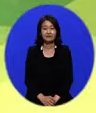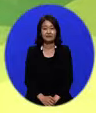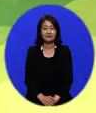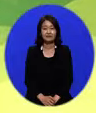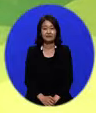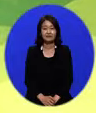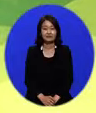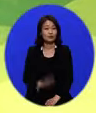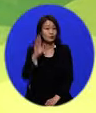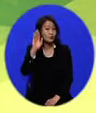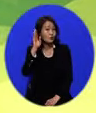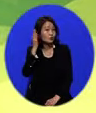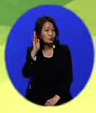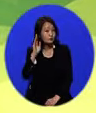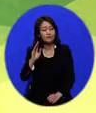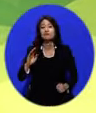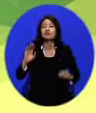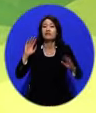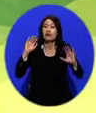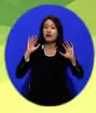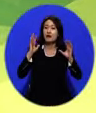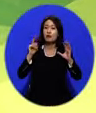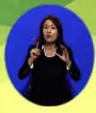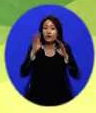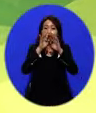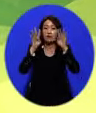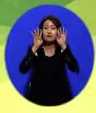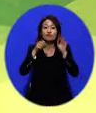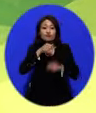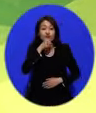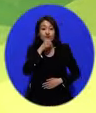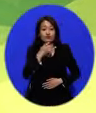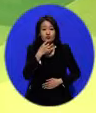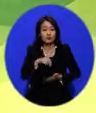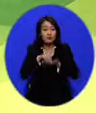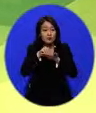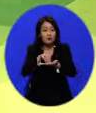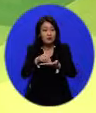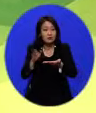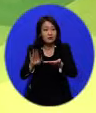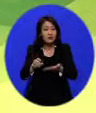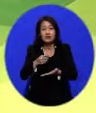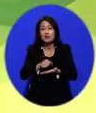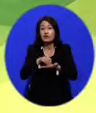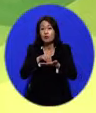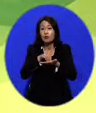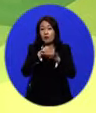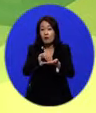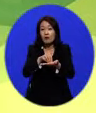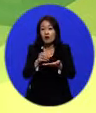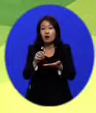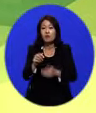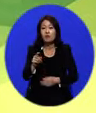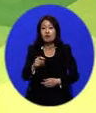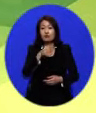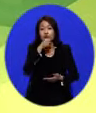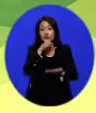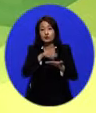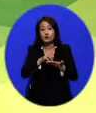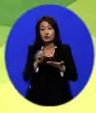그 요즘 아이들이 옛날에 대학 들어갈 때는 성적으로만 들어갔거든요. 네. 요즘은 입학 사정 관제라고 그래서 성적을